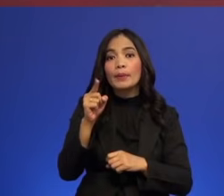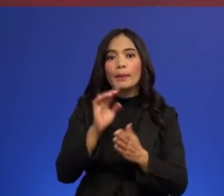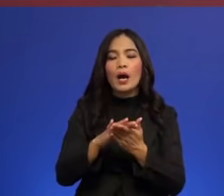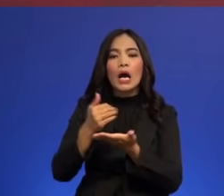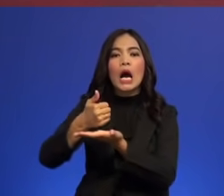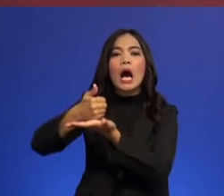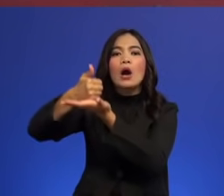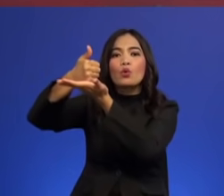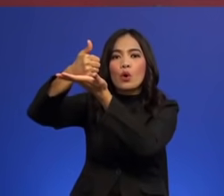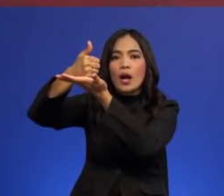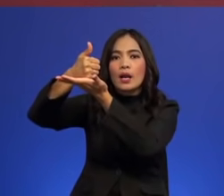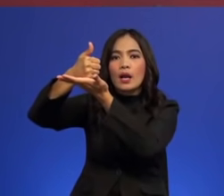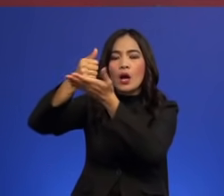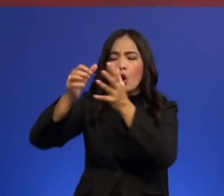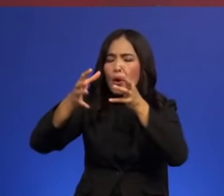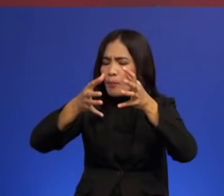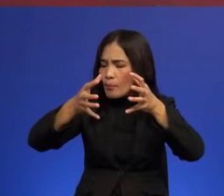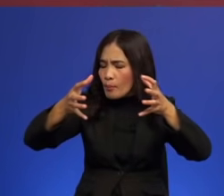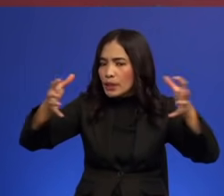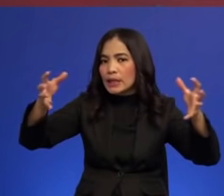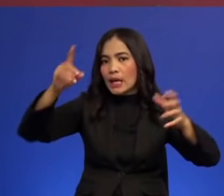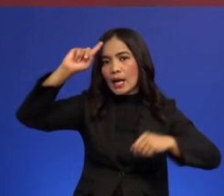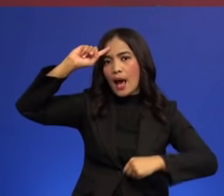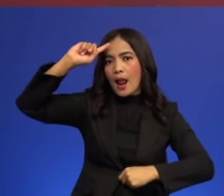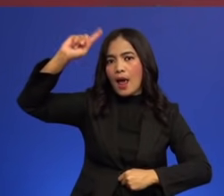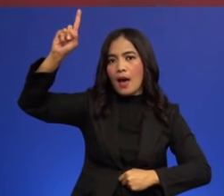keagungan dan kebesarannya.